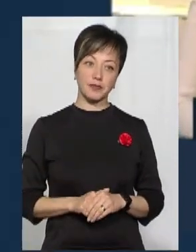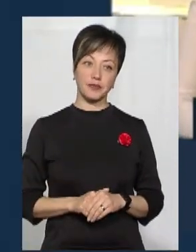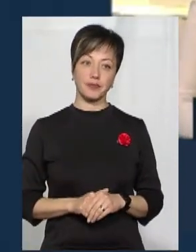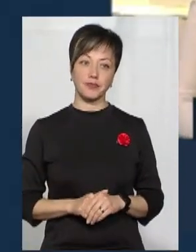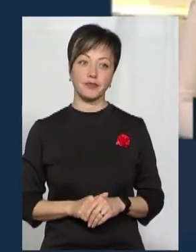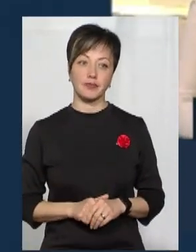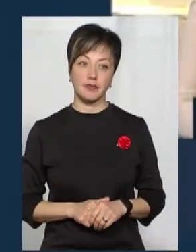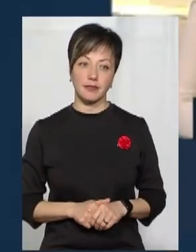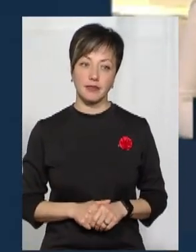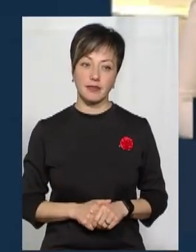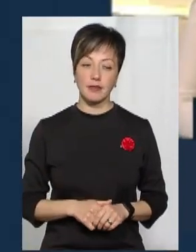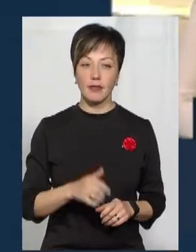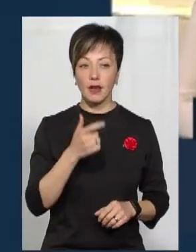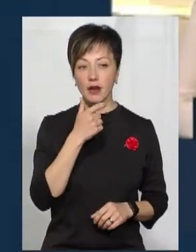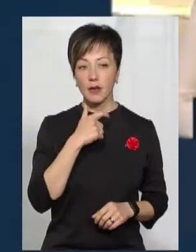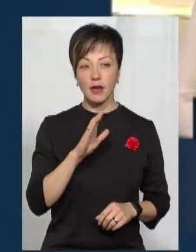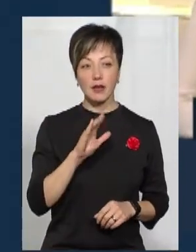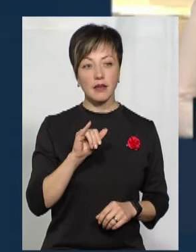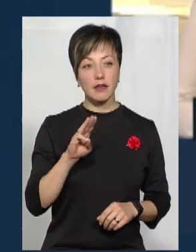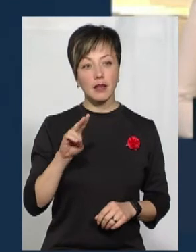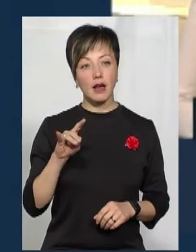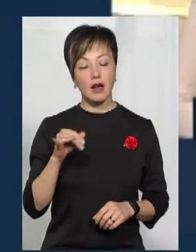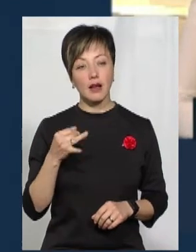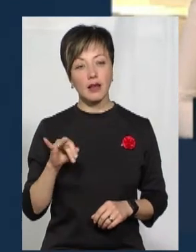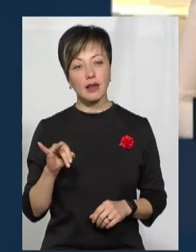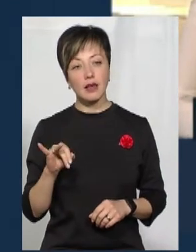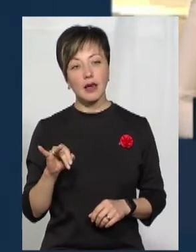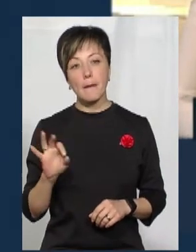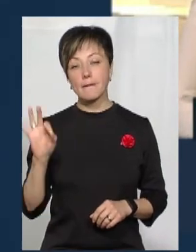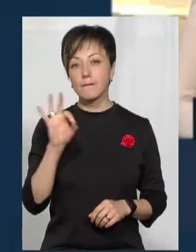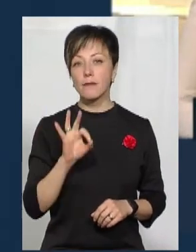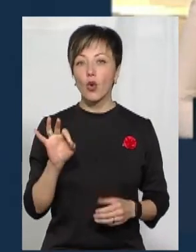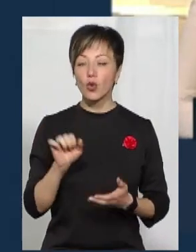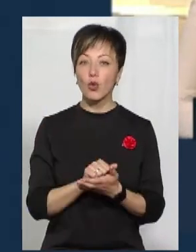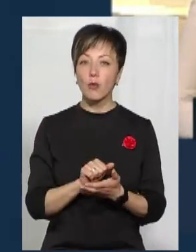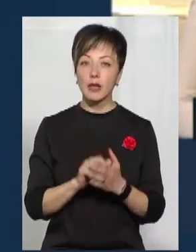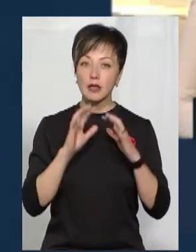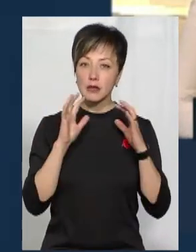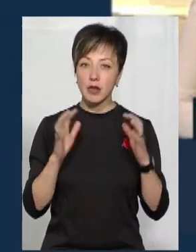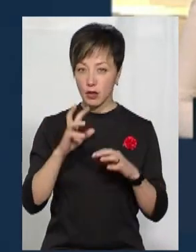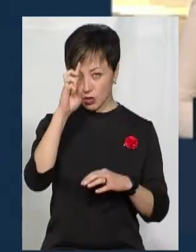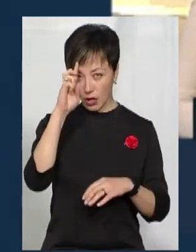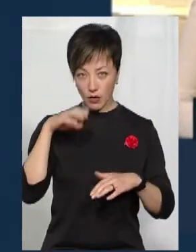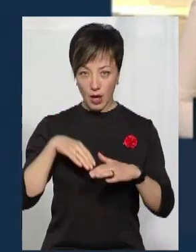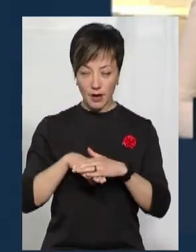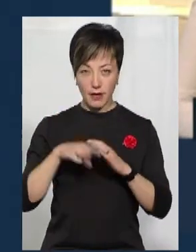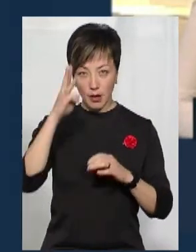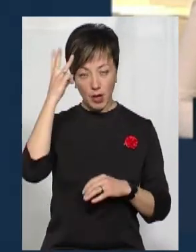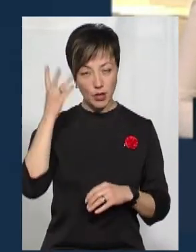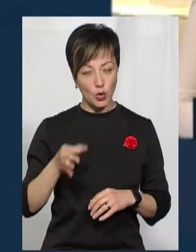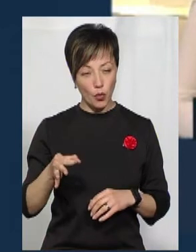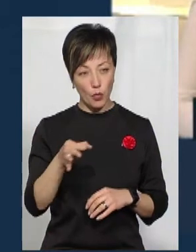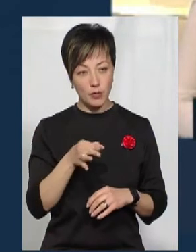Пане Віталію, а щодо тих документів, які зберігаються у Державному архіві Хмельницької